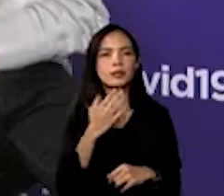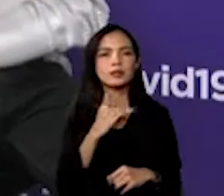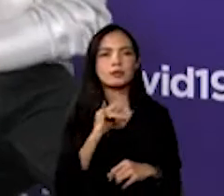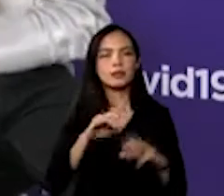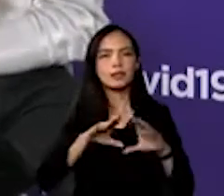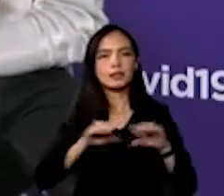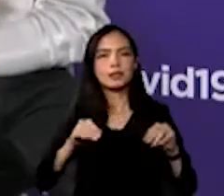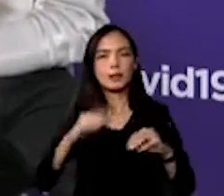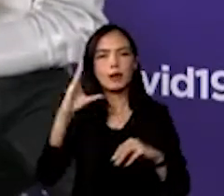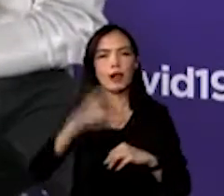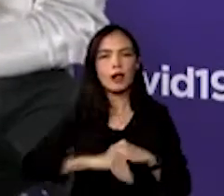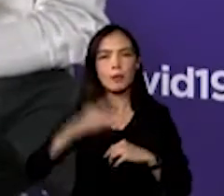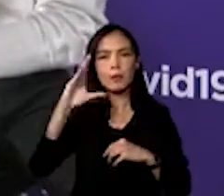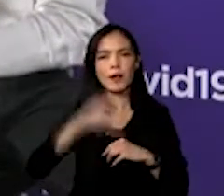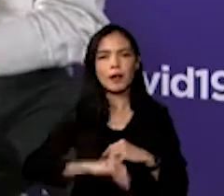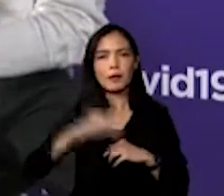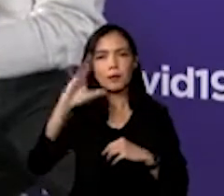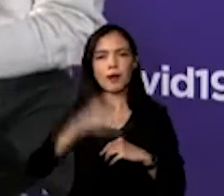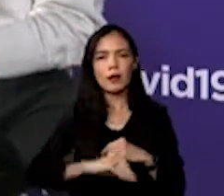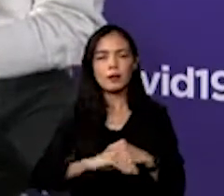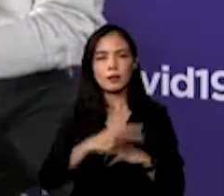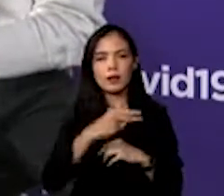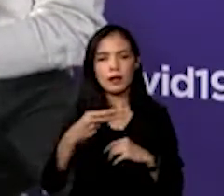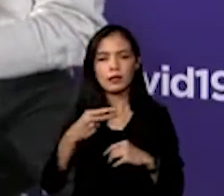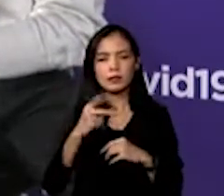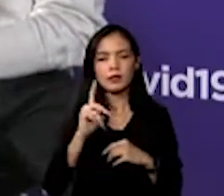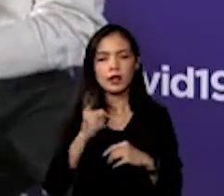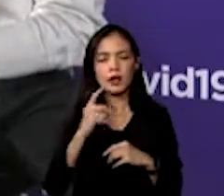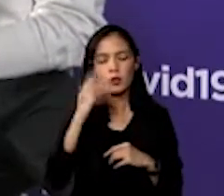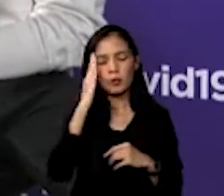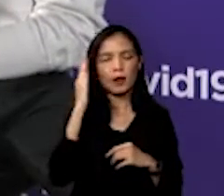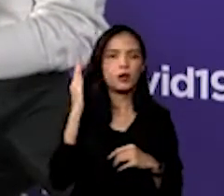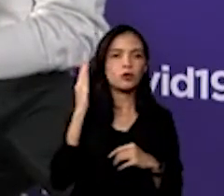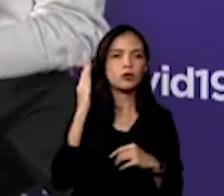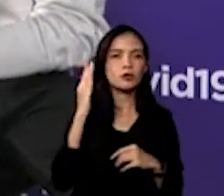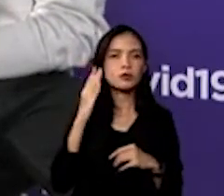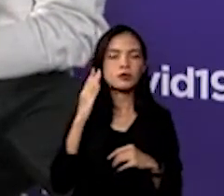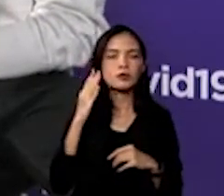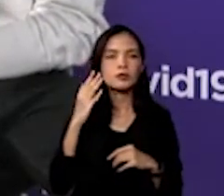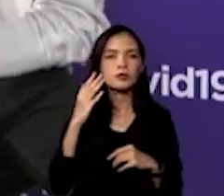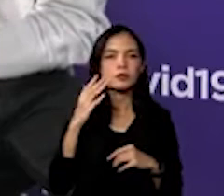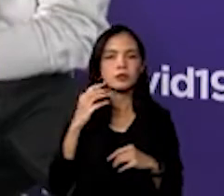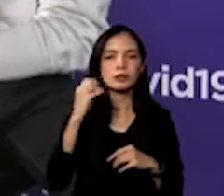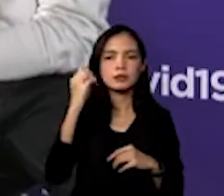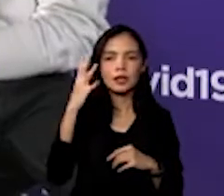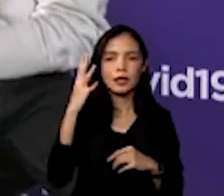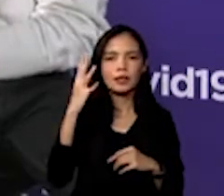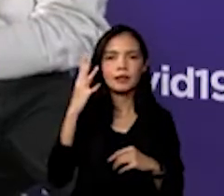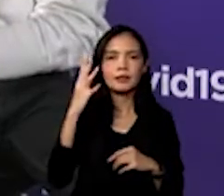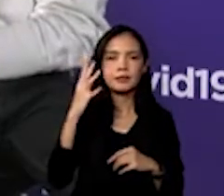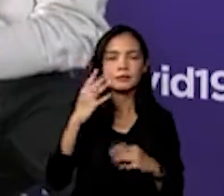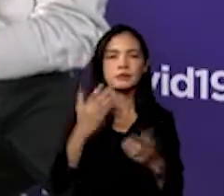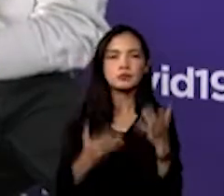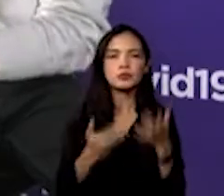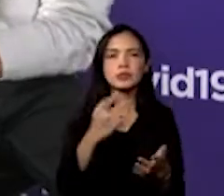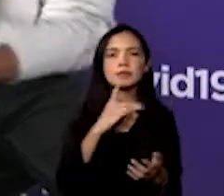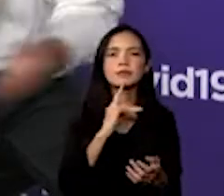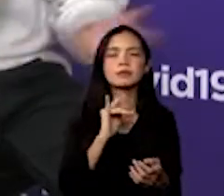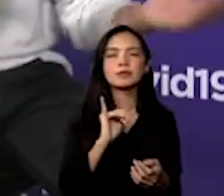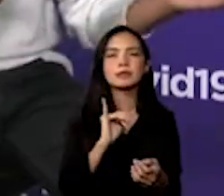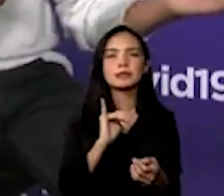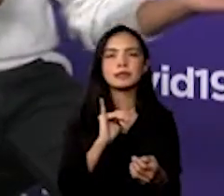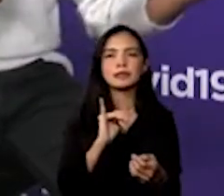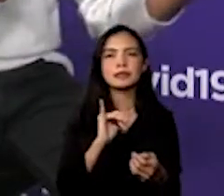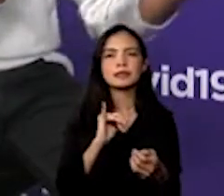malam malam Nah jadi ketika bangun Nti jadi bangun siang mungkin ya cuma